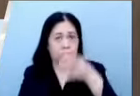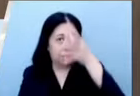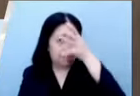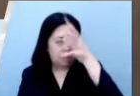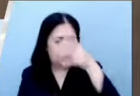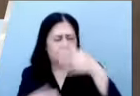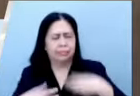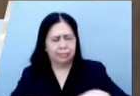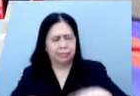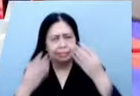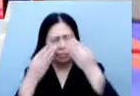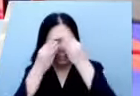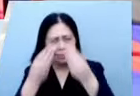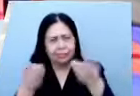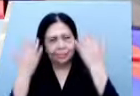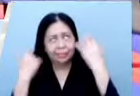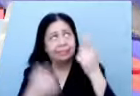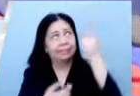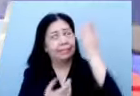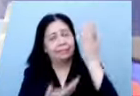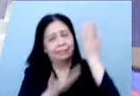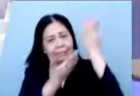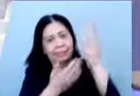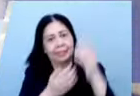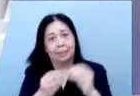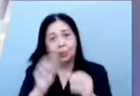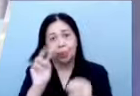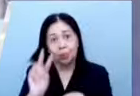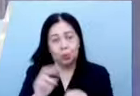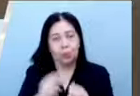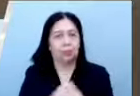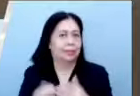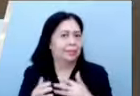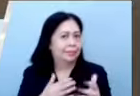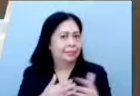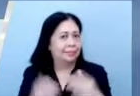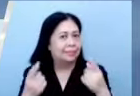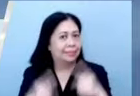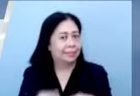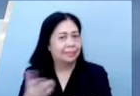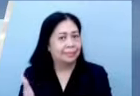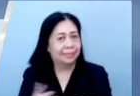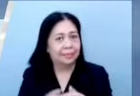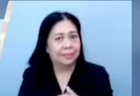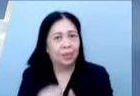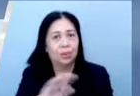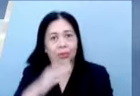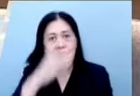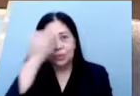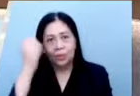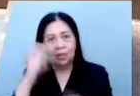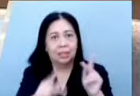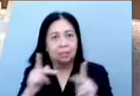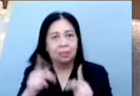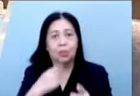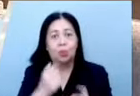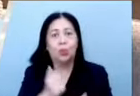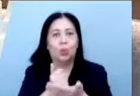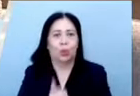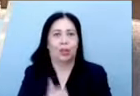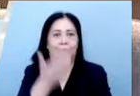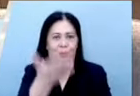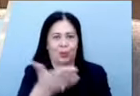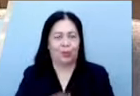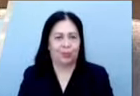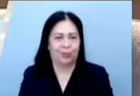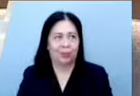yan. Bigay mo na lang sa taas yan. Number two, kahit anong mangyari sa'yo, huwag kang makakalimot sa mga taong tumulong sa'yo. And then,